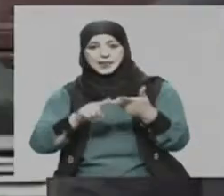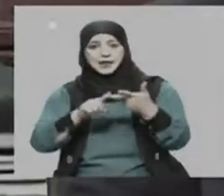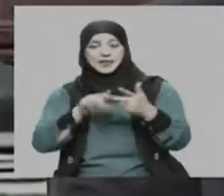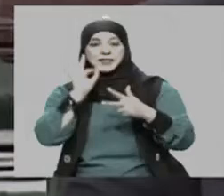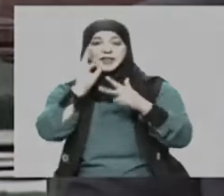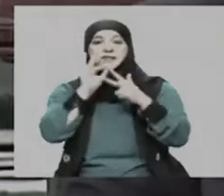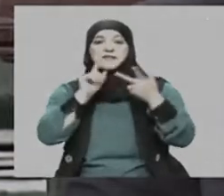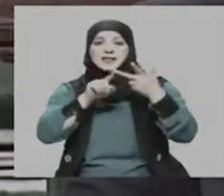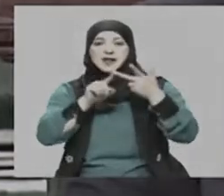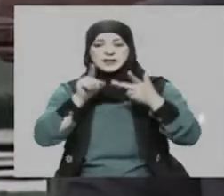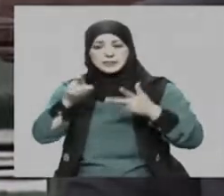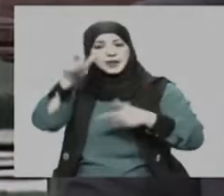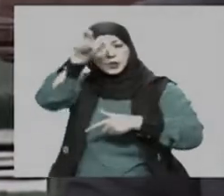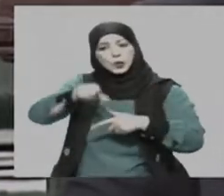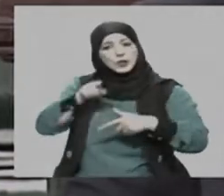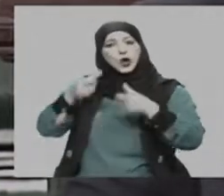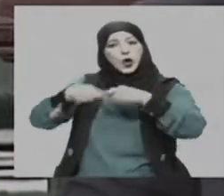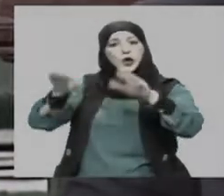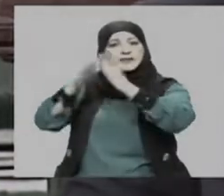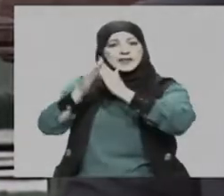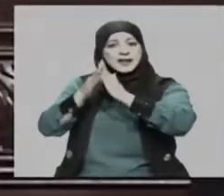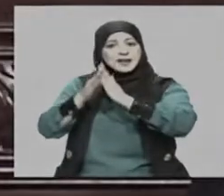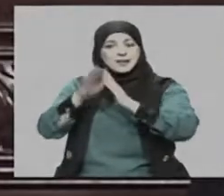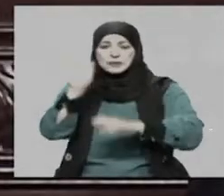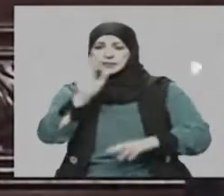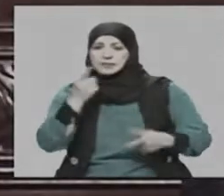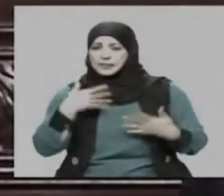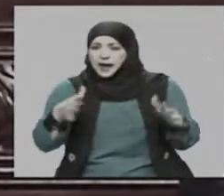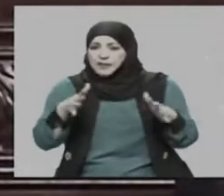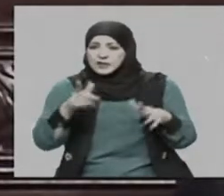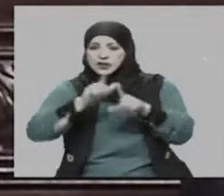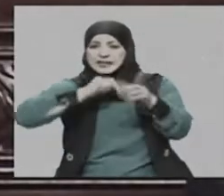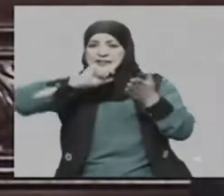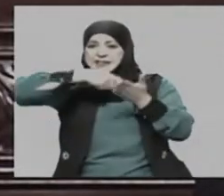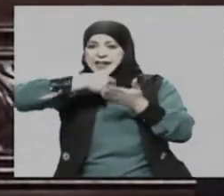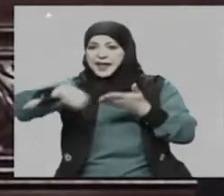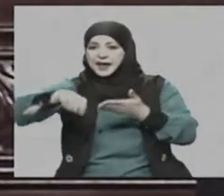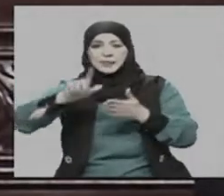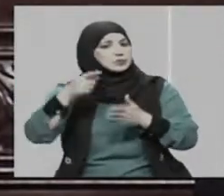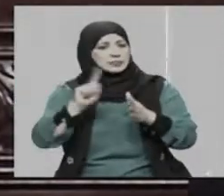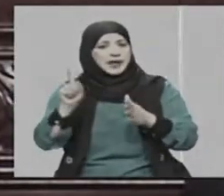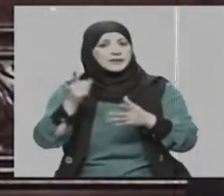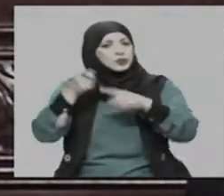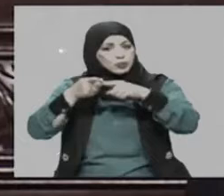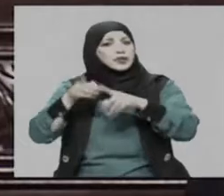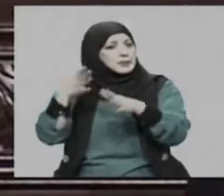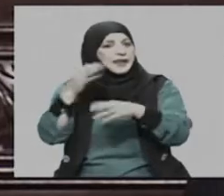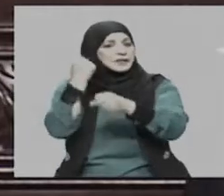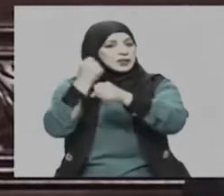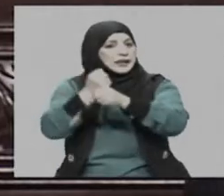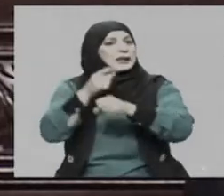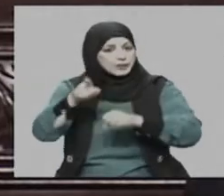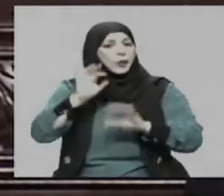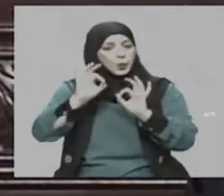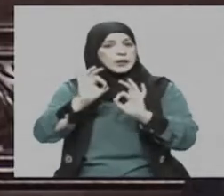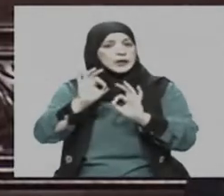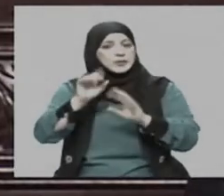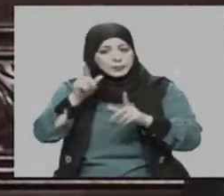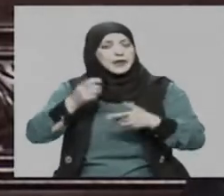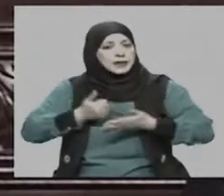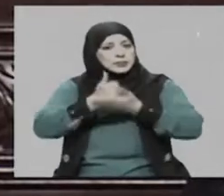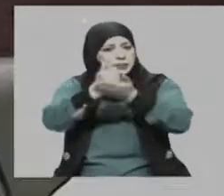قلنا له اقعد في دار، قلنا له ما تخافش على شهريتك وما تخافش على خدمتك، باش تلاقوا بها، باش